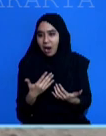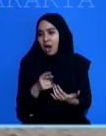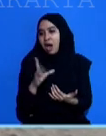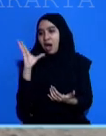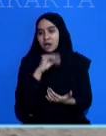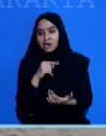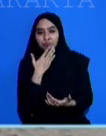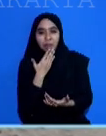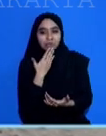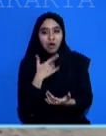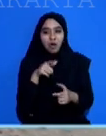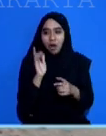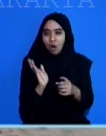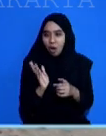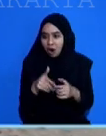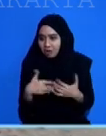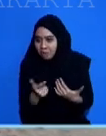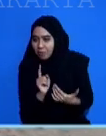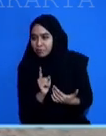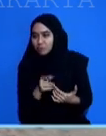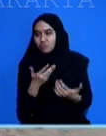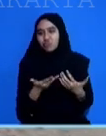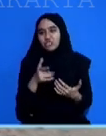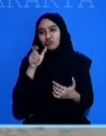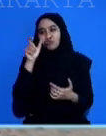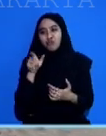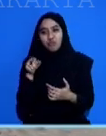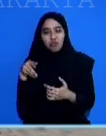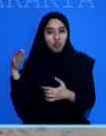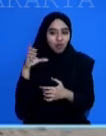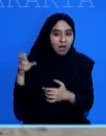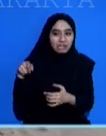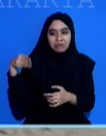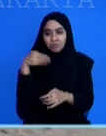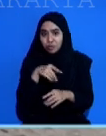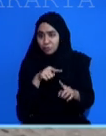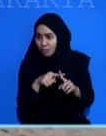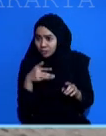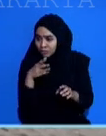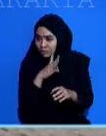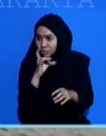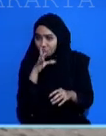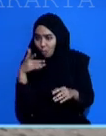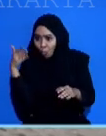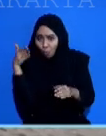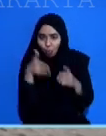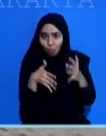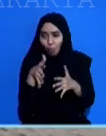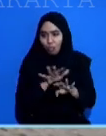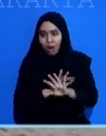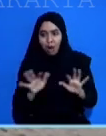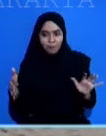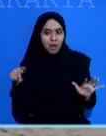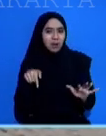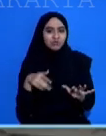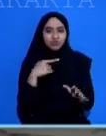kalau begini kan sore aja biasanya datang. Itu mulai dari siang tadi sudah ramai ya, kayaknya orang-orang habis nyoblos